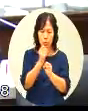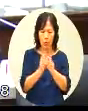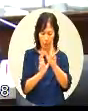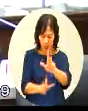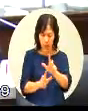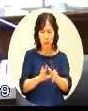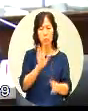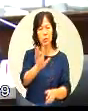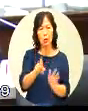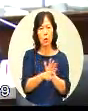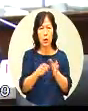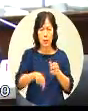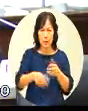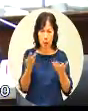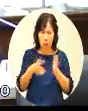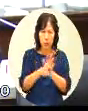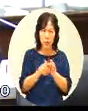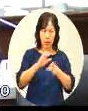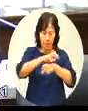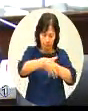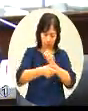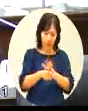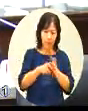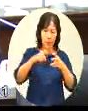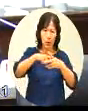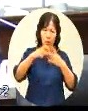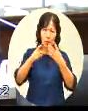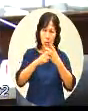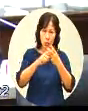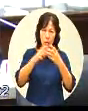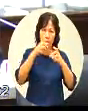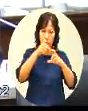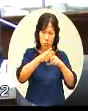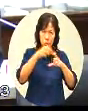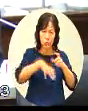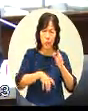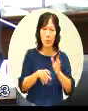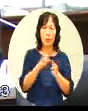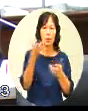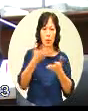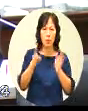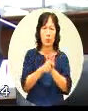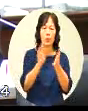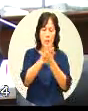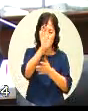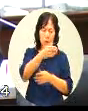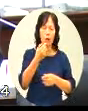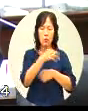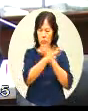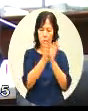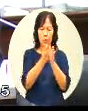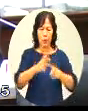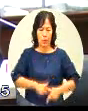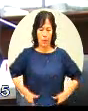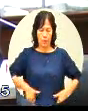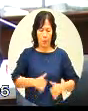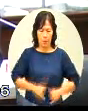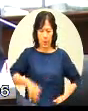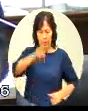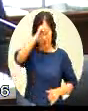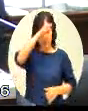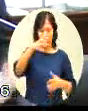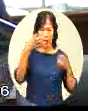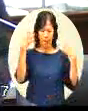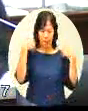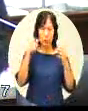问题有涵盖到我们工业区中央的问题。我们也希望说，未来我们民进党如果真的执政了，能够来承担这样